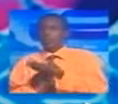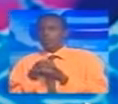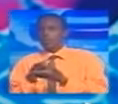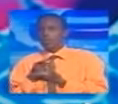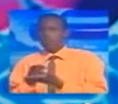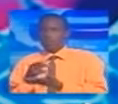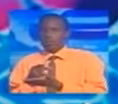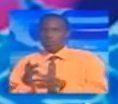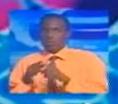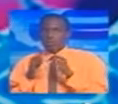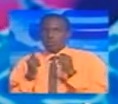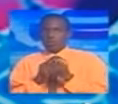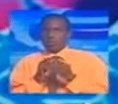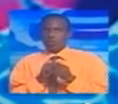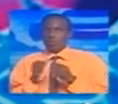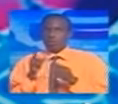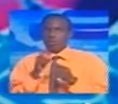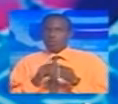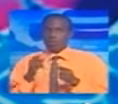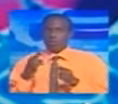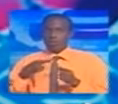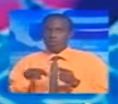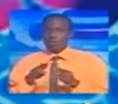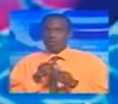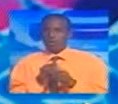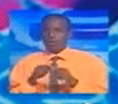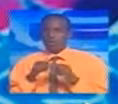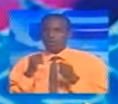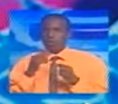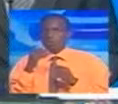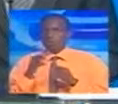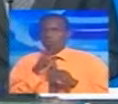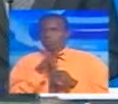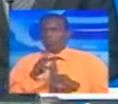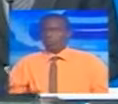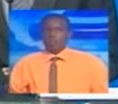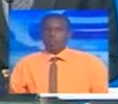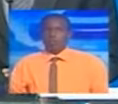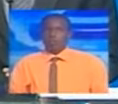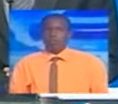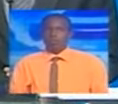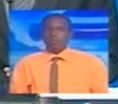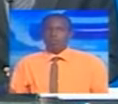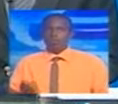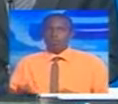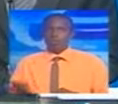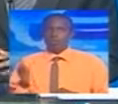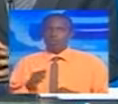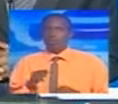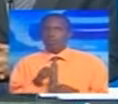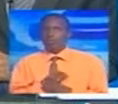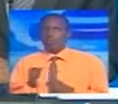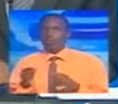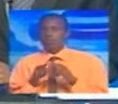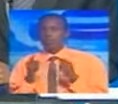été débloquée par le gouvernement et doit être distribuée dès demain aux sinistrés. Venu donc aussitôt sur les